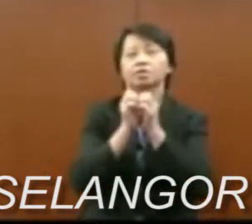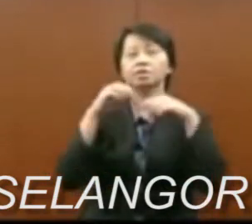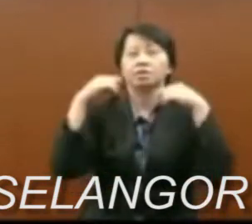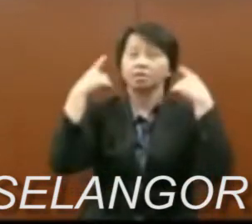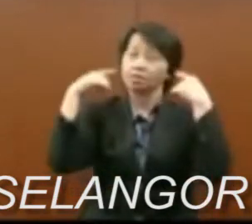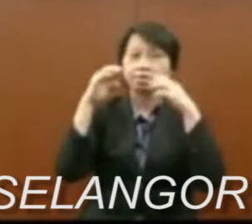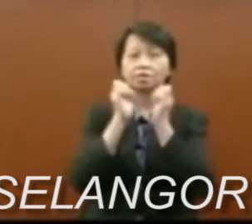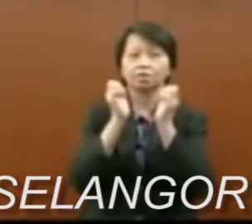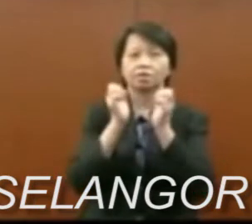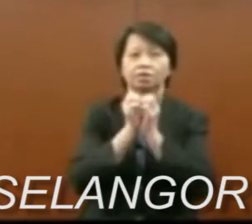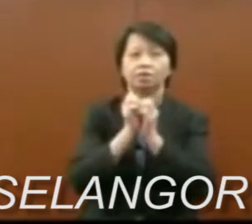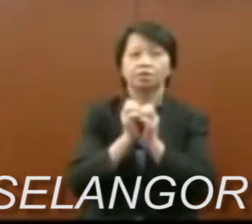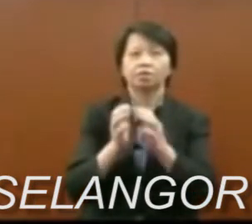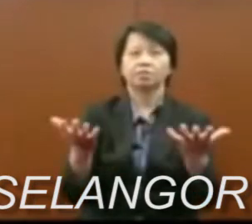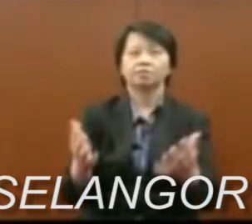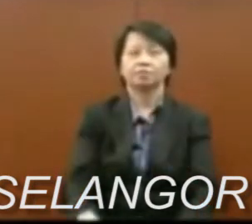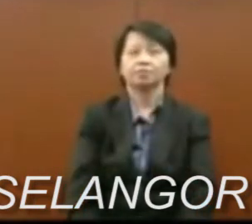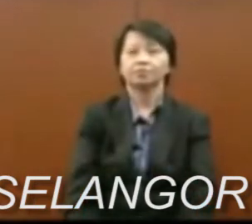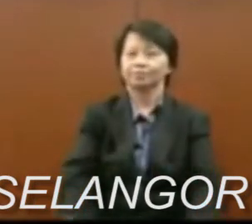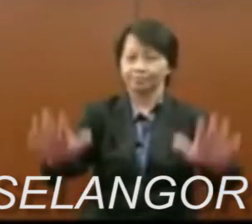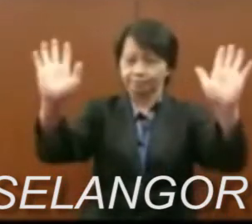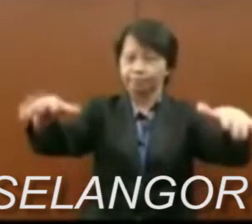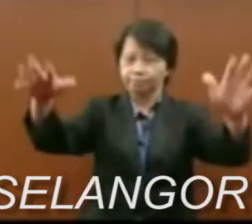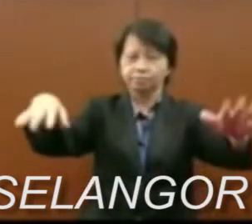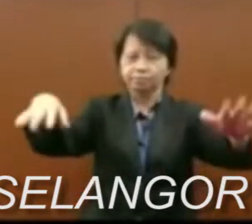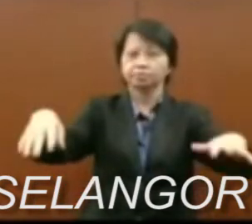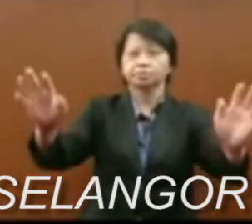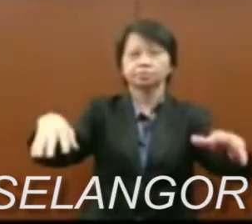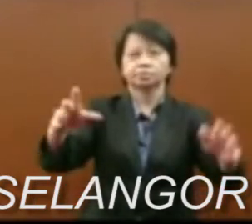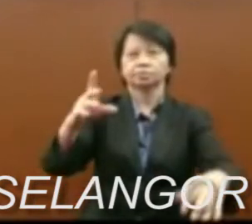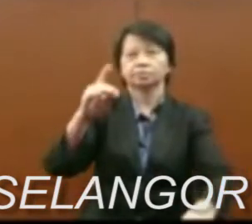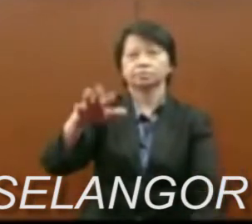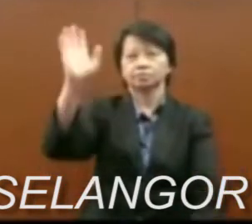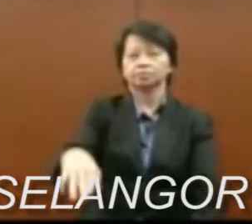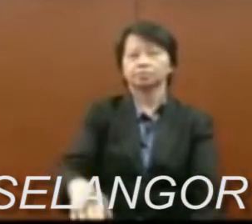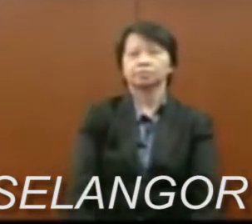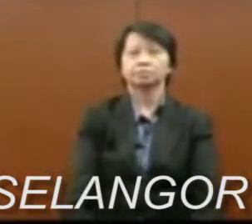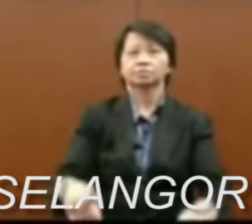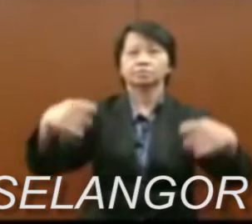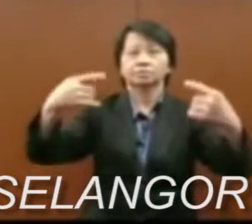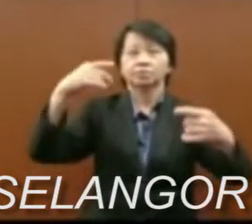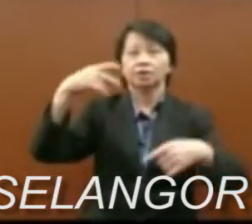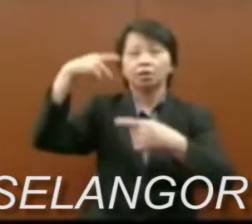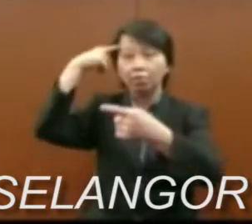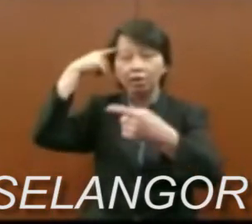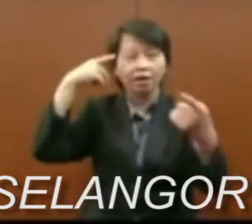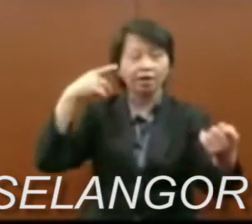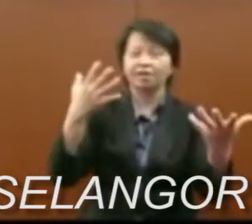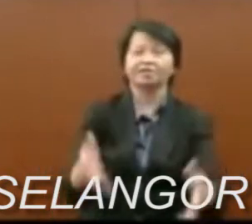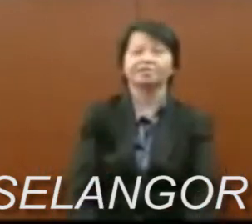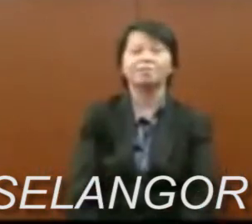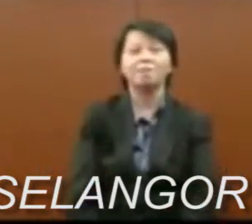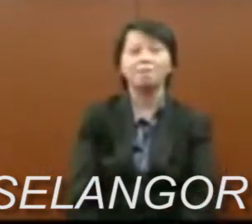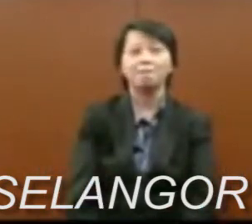Tuanku menyatakan bahawa kita dalam berpolitik. Yang berpolitik. Dewan Undangan Negeri Melaka. Ini berpolitik. Dalam Dewan Undangan Negeri